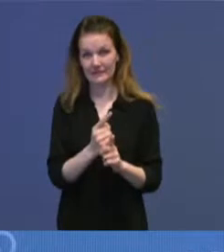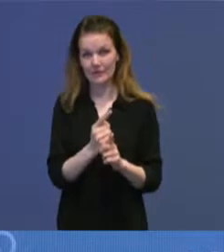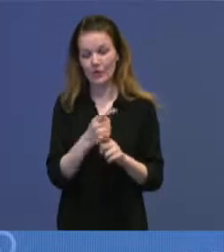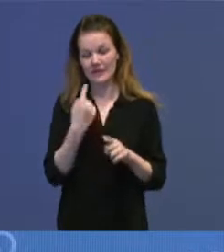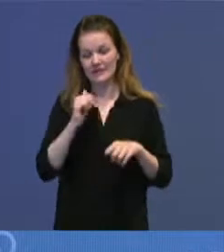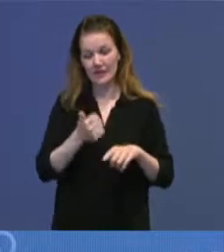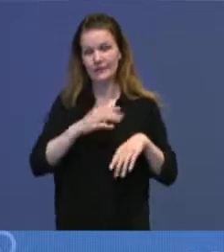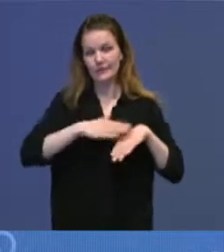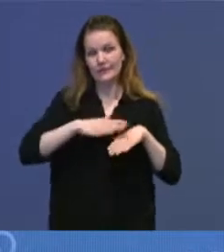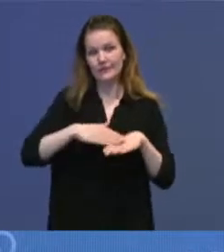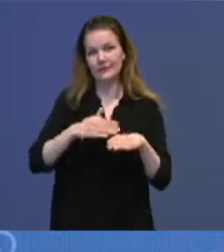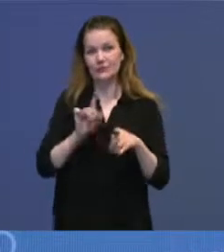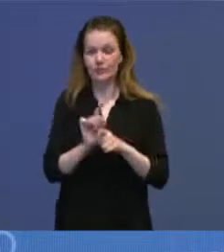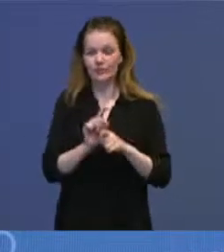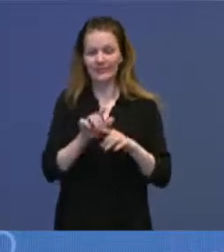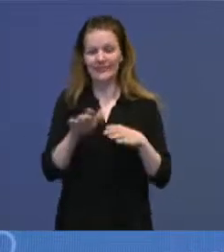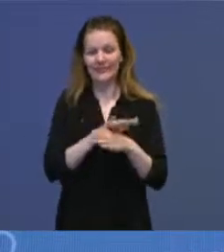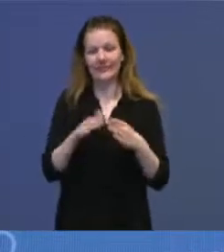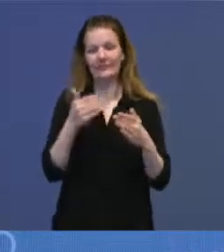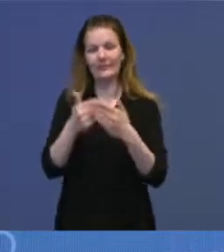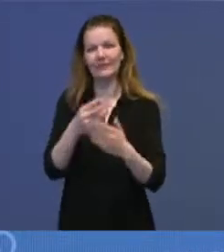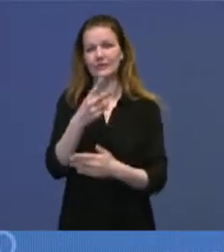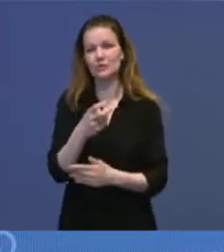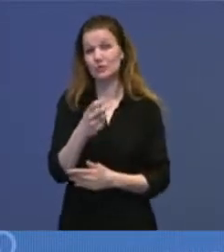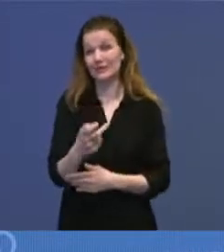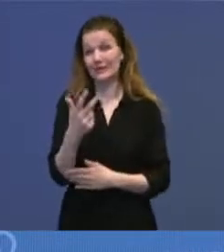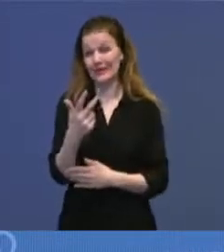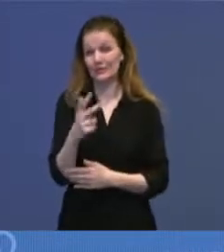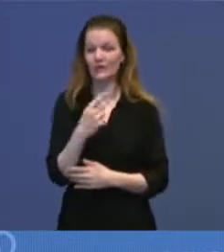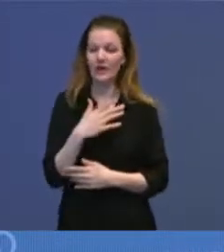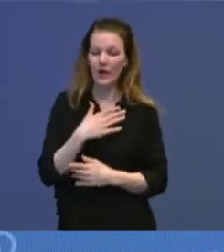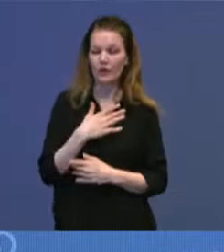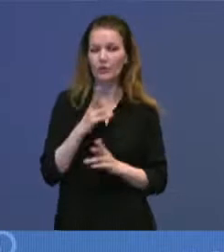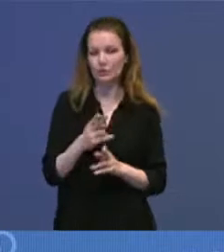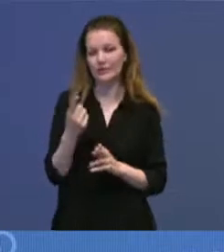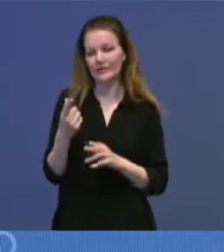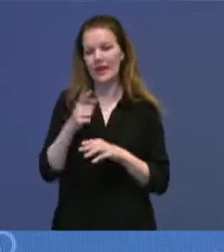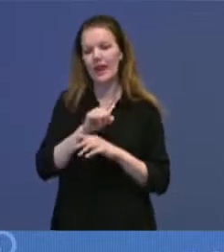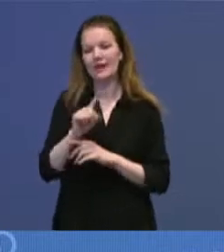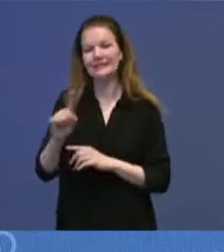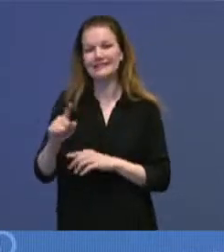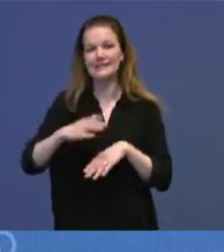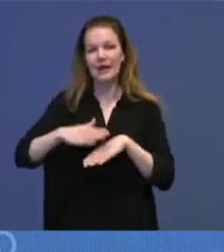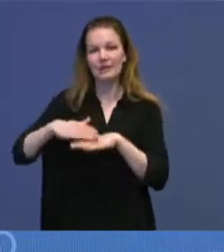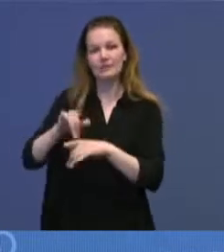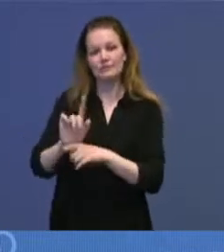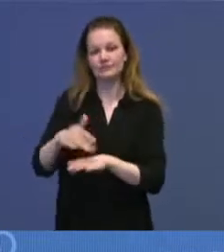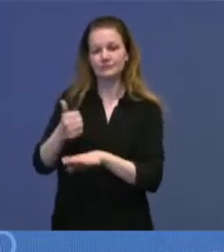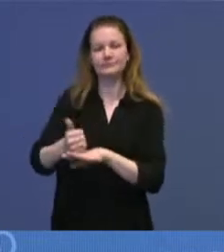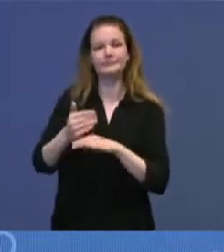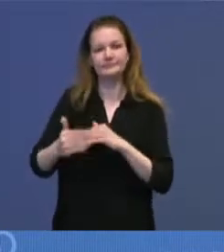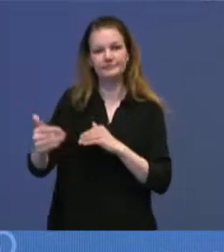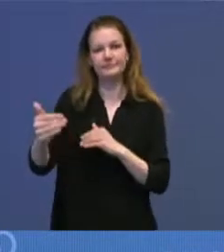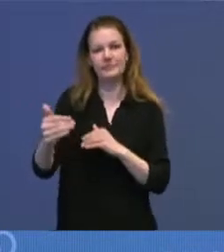en stortingsmelding nå i løpet av våren med status i gjennomføring av langtidsplan. Og vi skal også legge frem en ny langtidsplan som sier noe om det